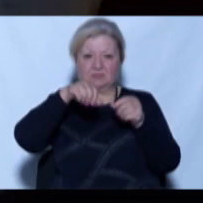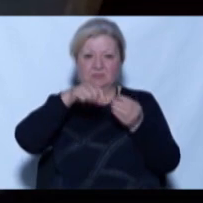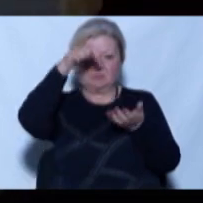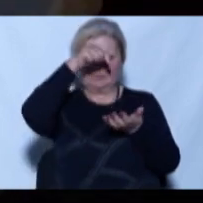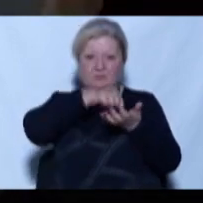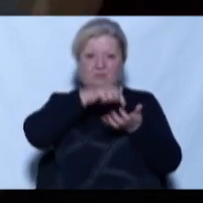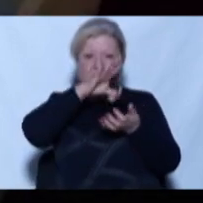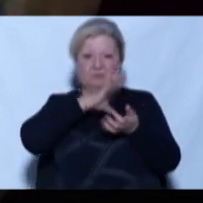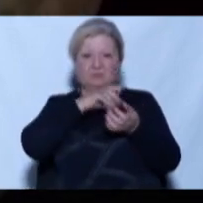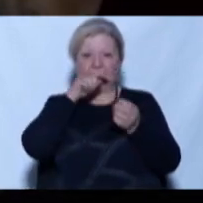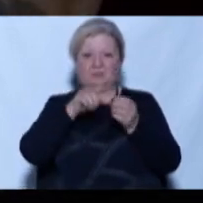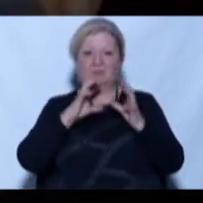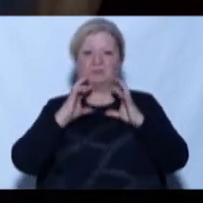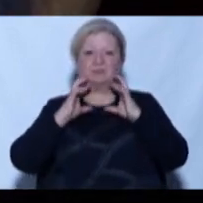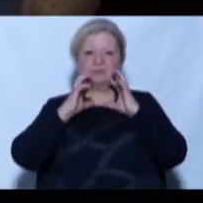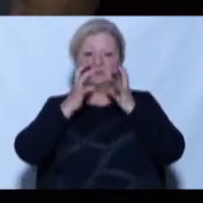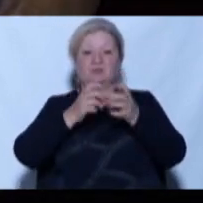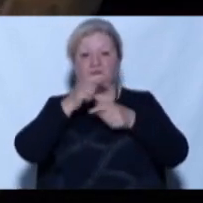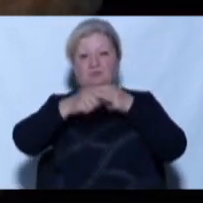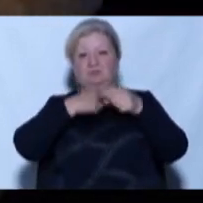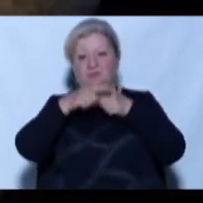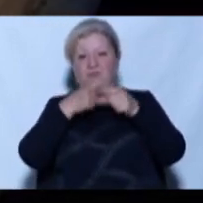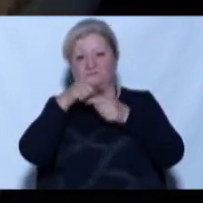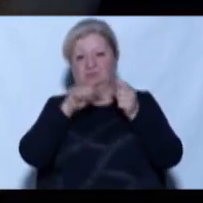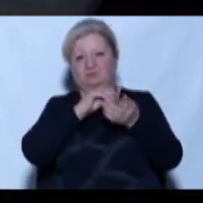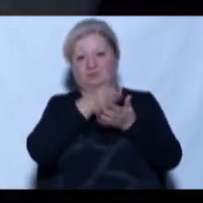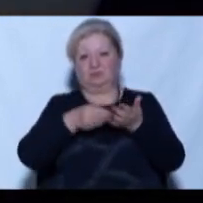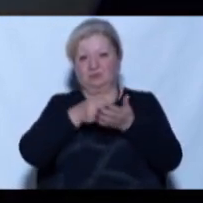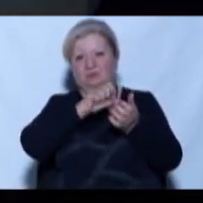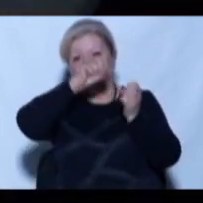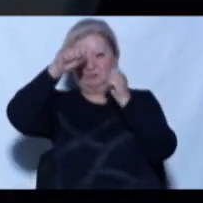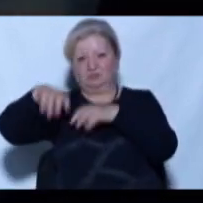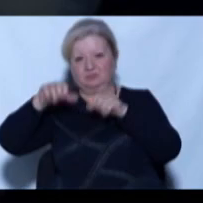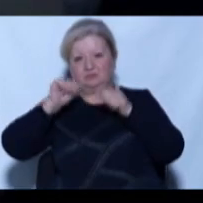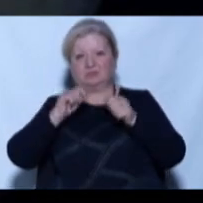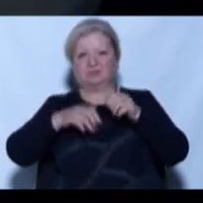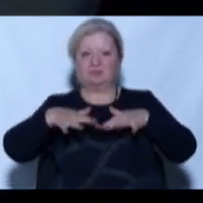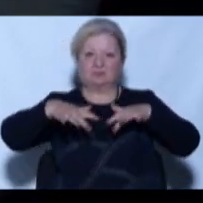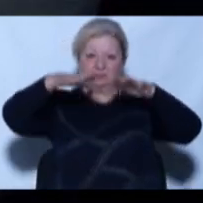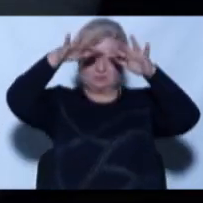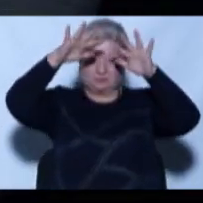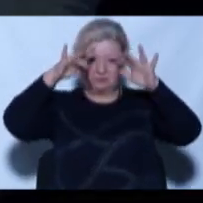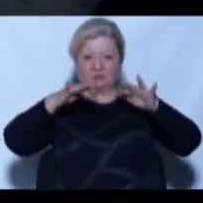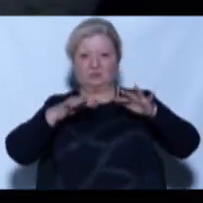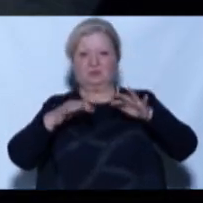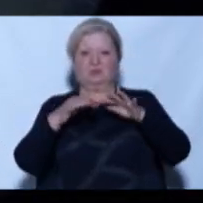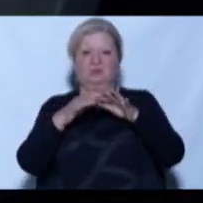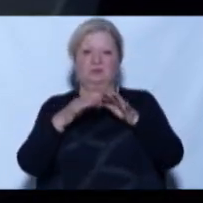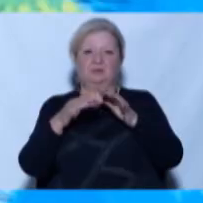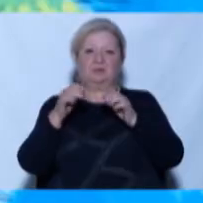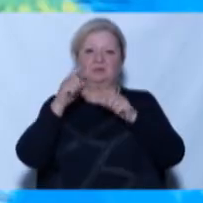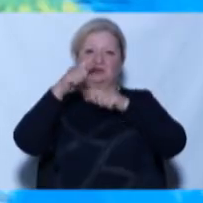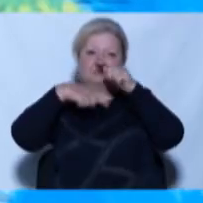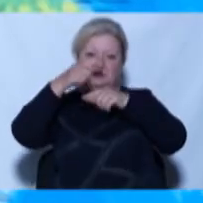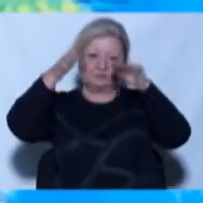მოგზაურობის შემდეგ ისევ მსოფლიო ოკეანეს დაუბრუნდეს, შემდეგ ისევ მოხდება აორთქლების პროცესი, ისევ გადმოსვლა ხმელეთის